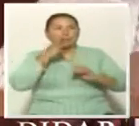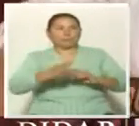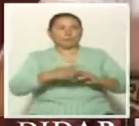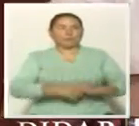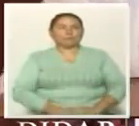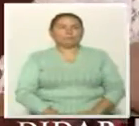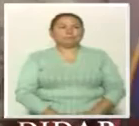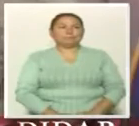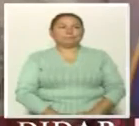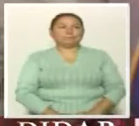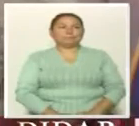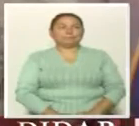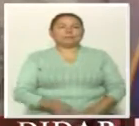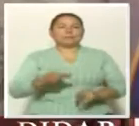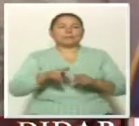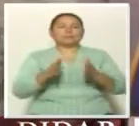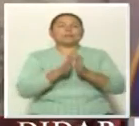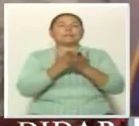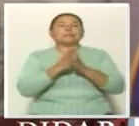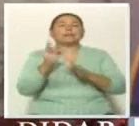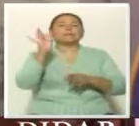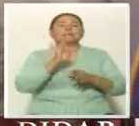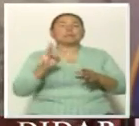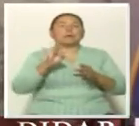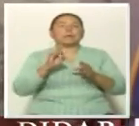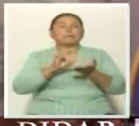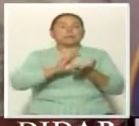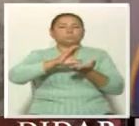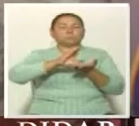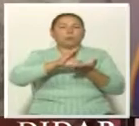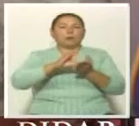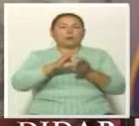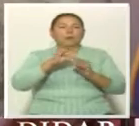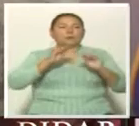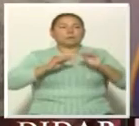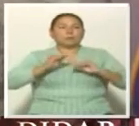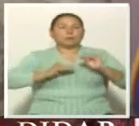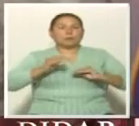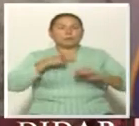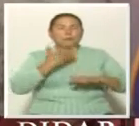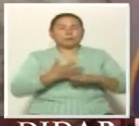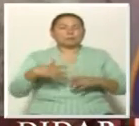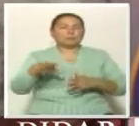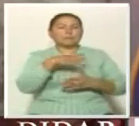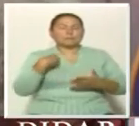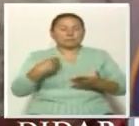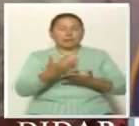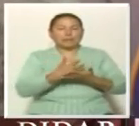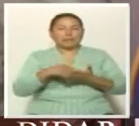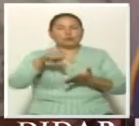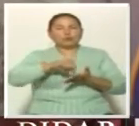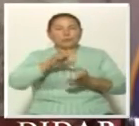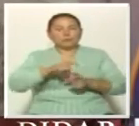тома издания. Это книга «Республиканская энциклопедия». В этом книге мы собрали всех